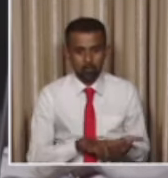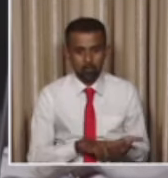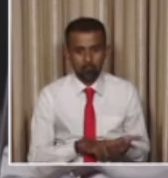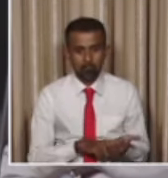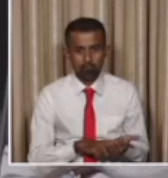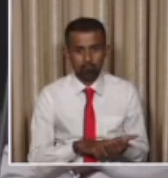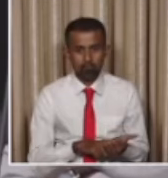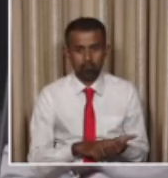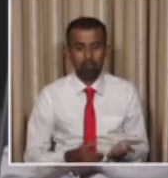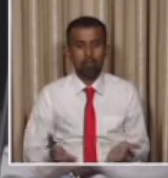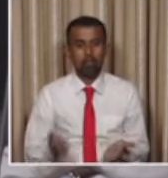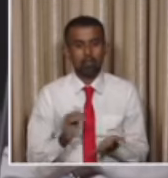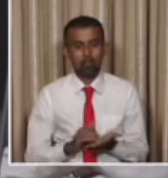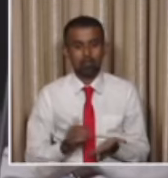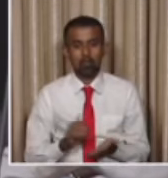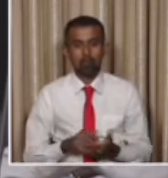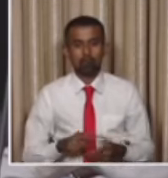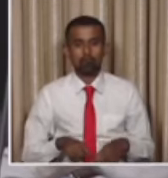තමයි පුනරාවර්තන වියදම.